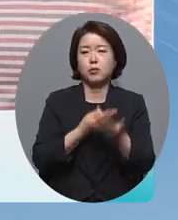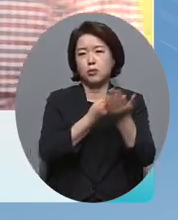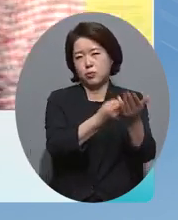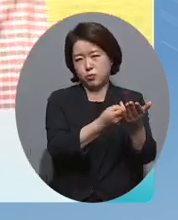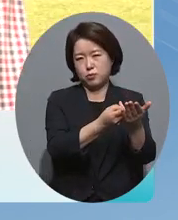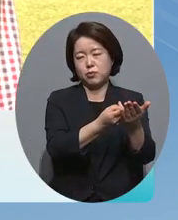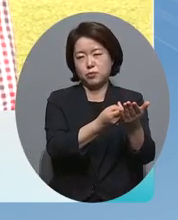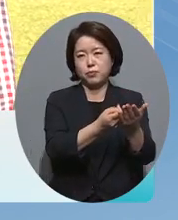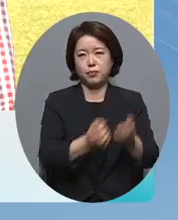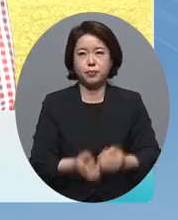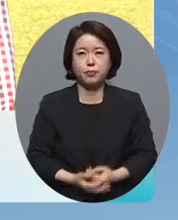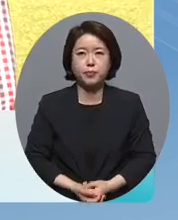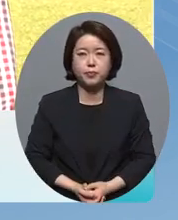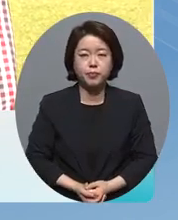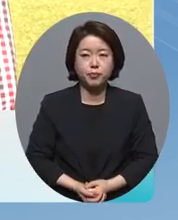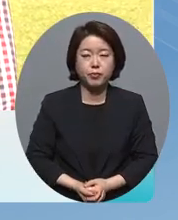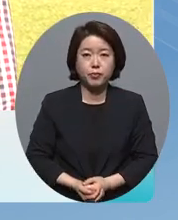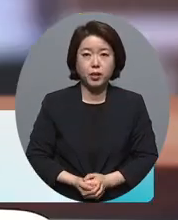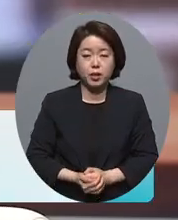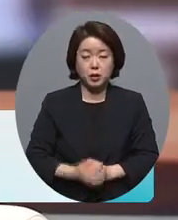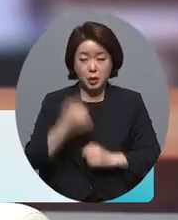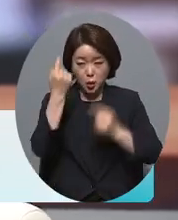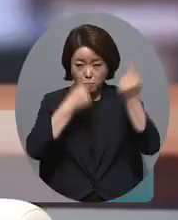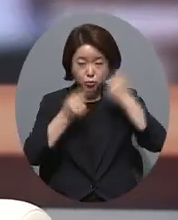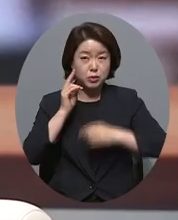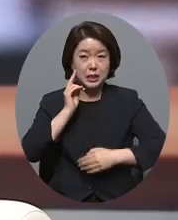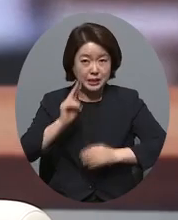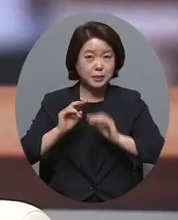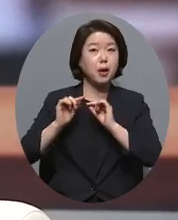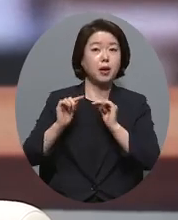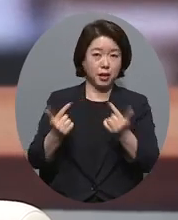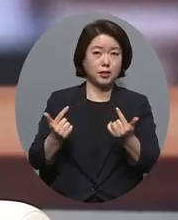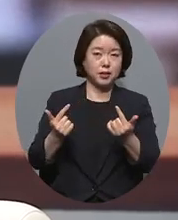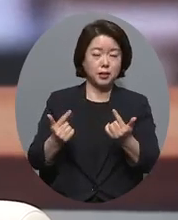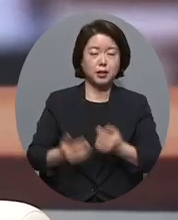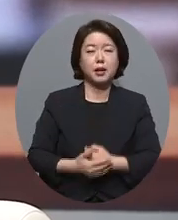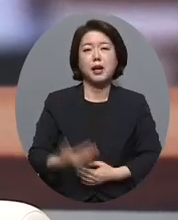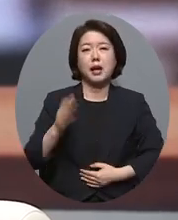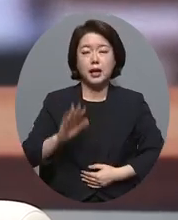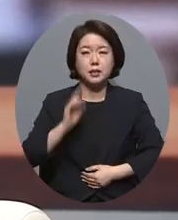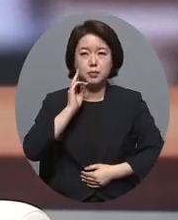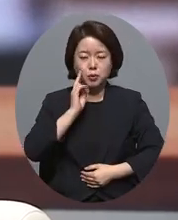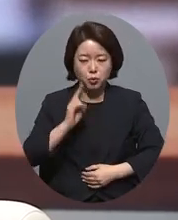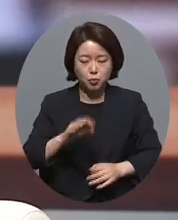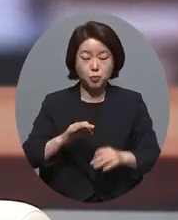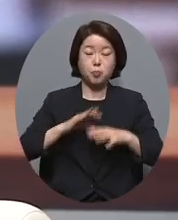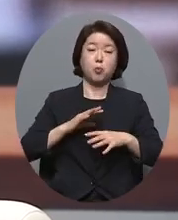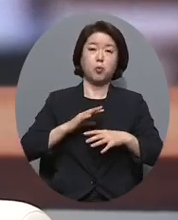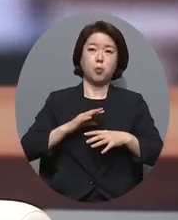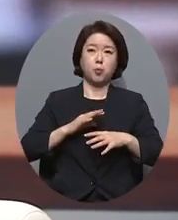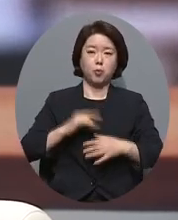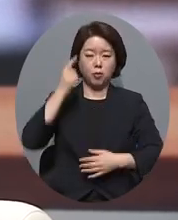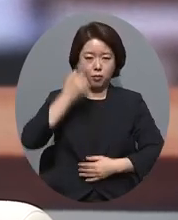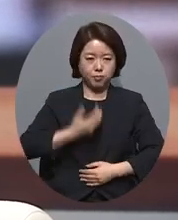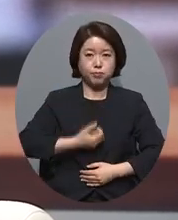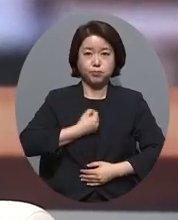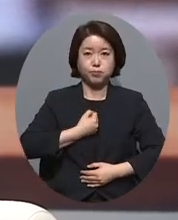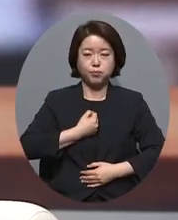인근 병원으로 호송 됐다고 합니다 알겠습니다 부상 정도가 심한 건 아니라고 합니다 그러나 너무나 놀란 나머지